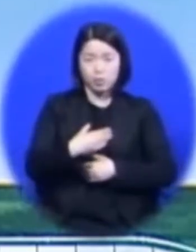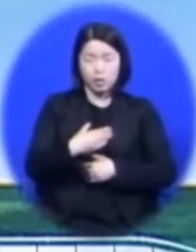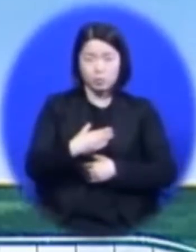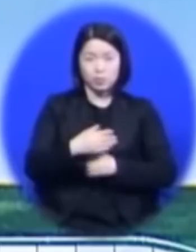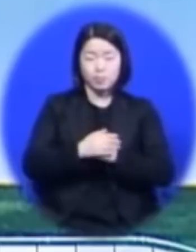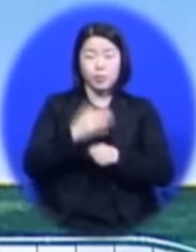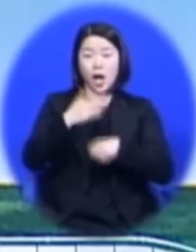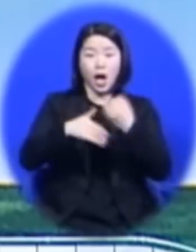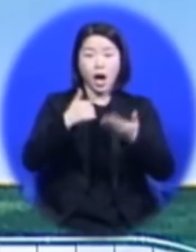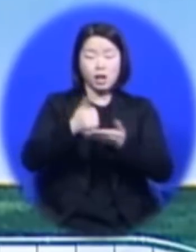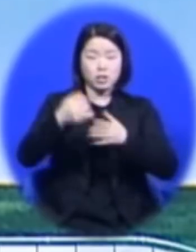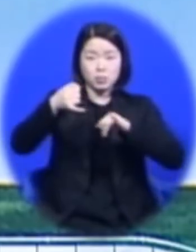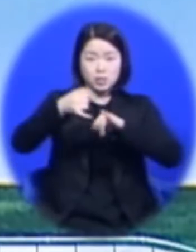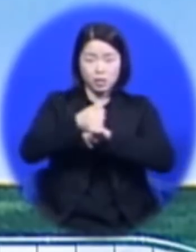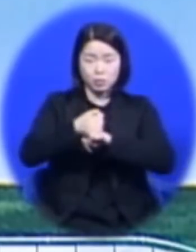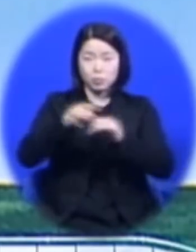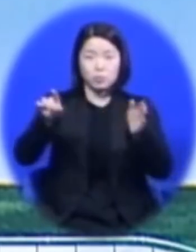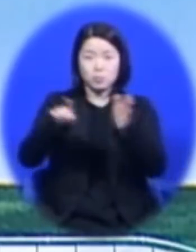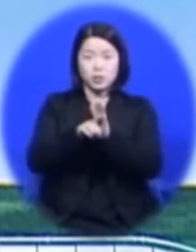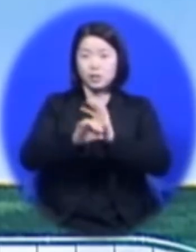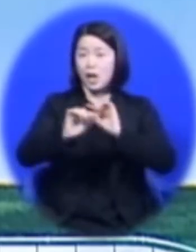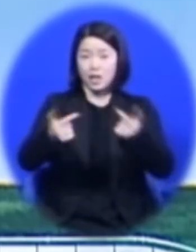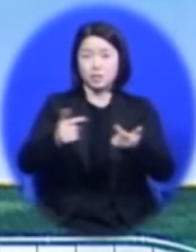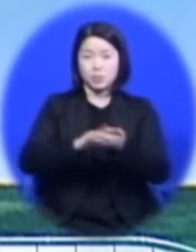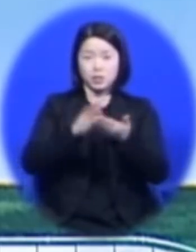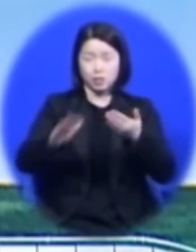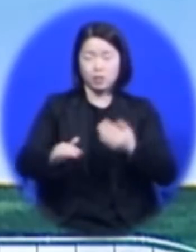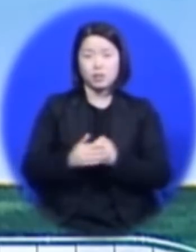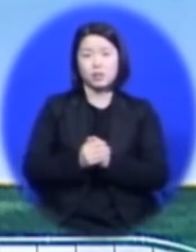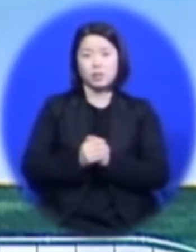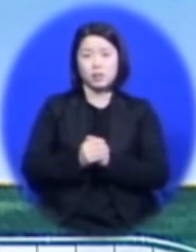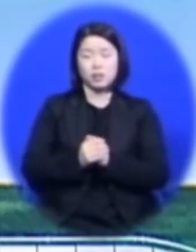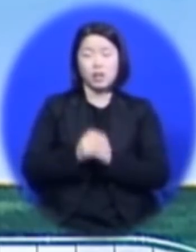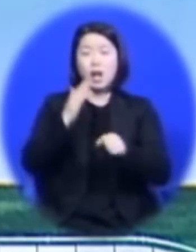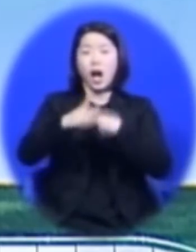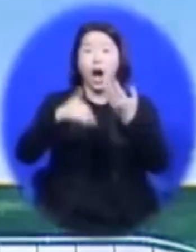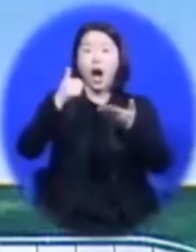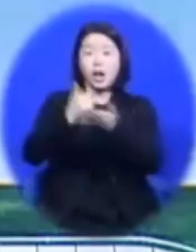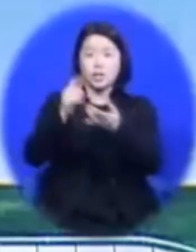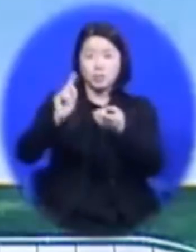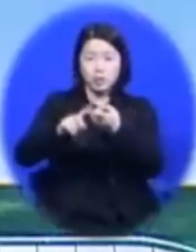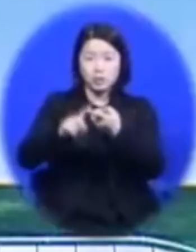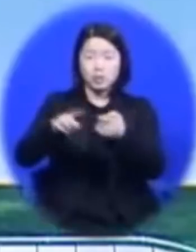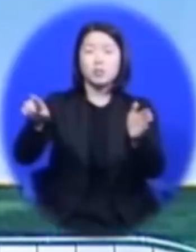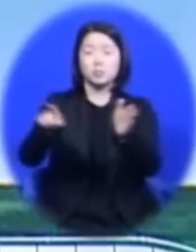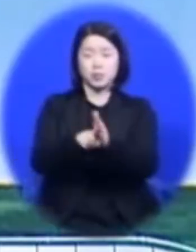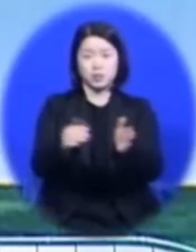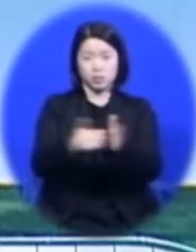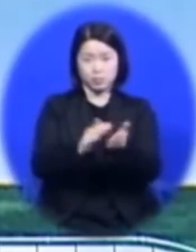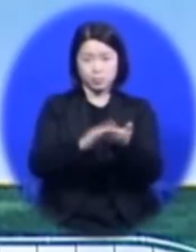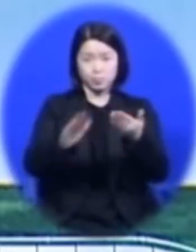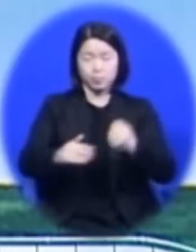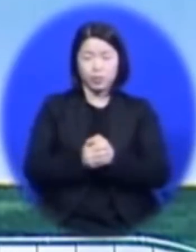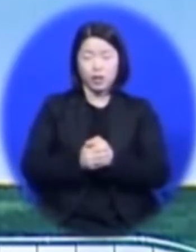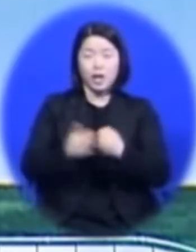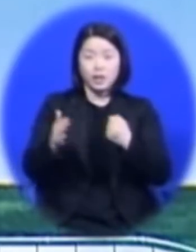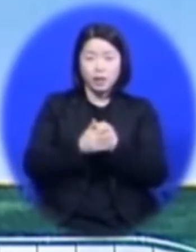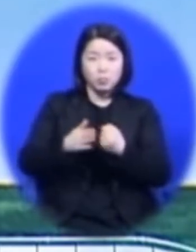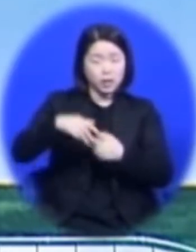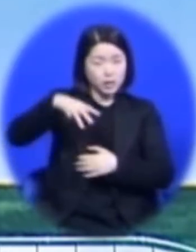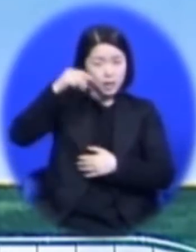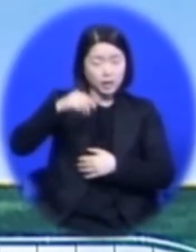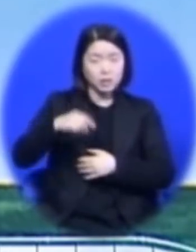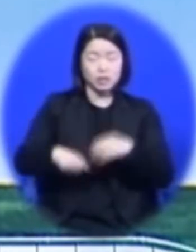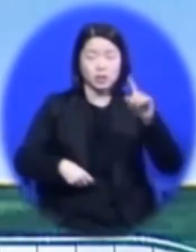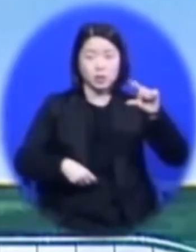하나님의 약속을 믿은 게 아닙니다 하나님을 믿은 겁니다 그래서 창세기 15장 6절